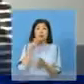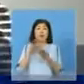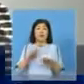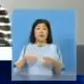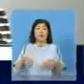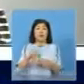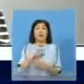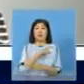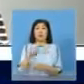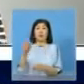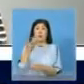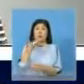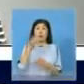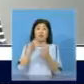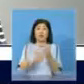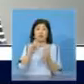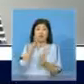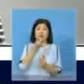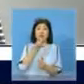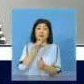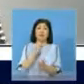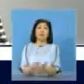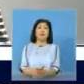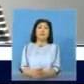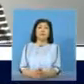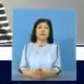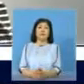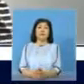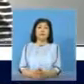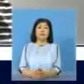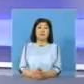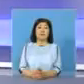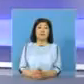года ежемесячно. Анастасия Евсеева, Миржан Аманжолов, телеканал «Актюбинка».